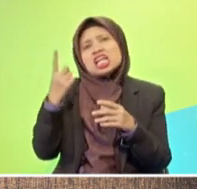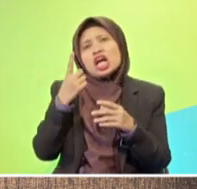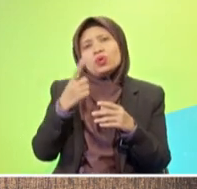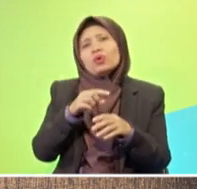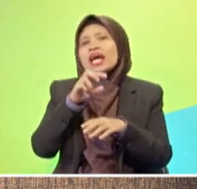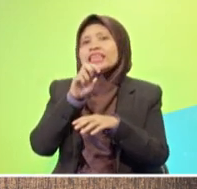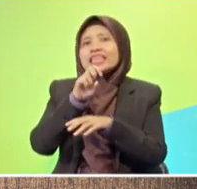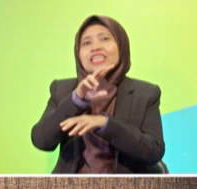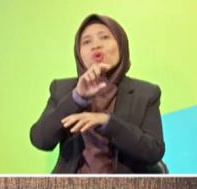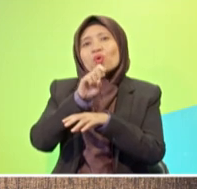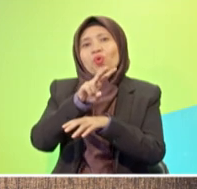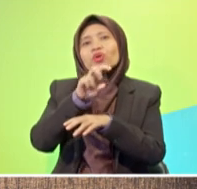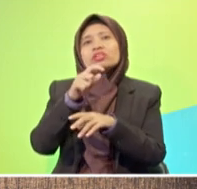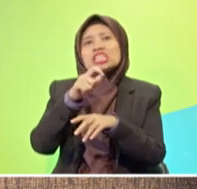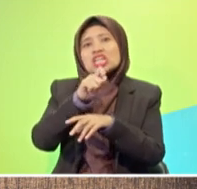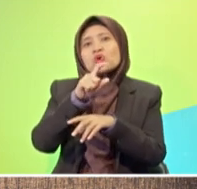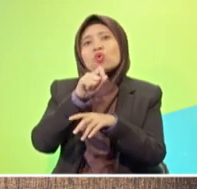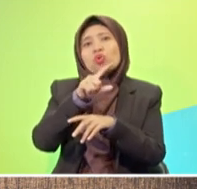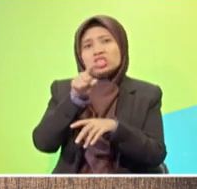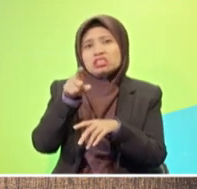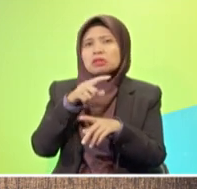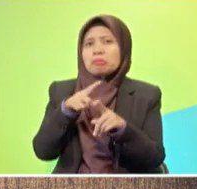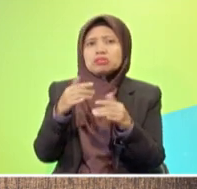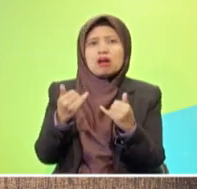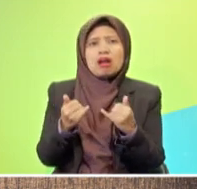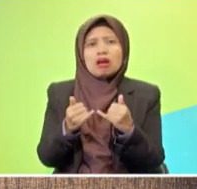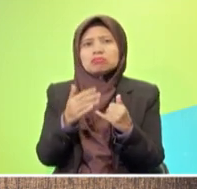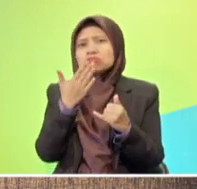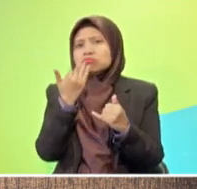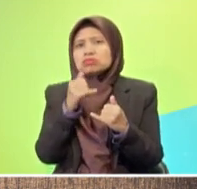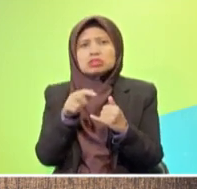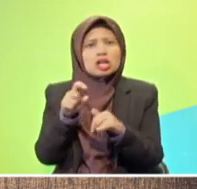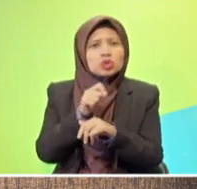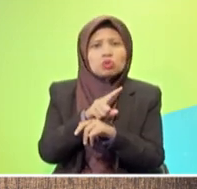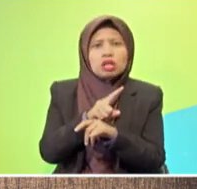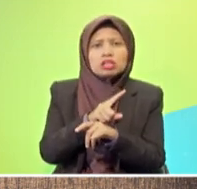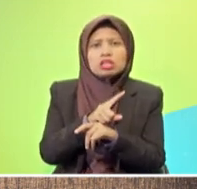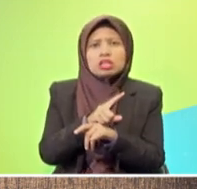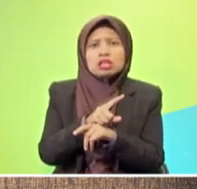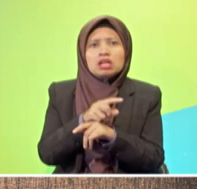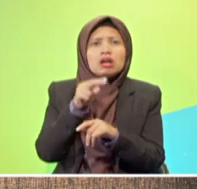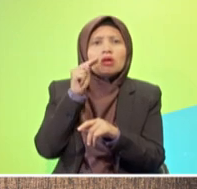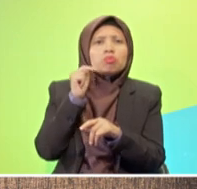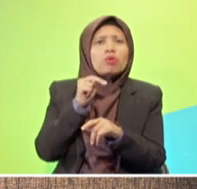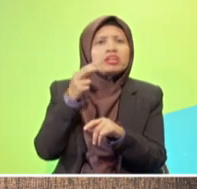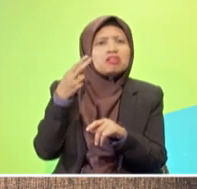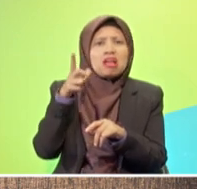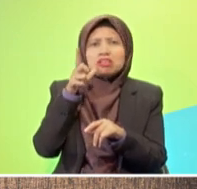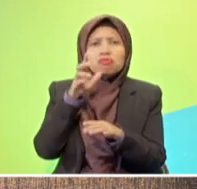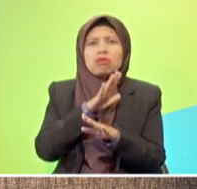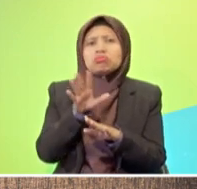memandangnya bagaikan Helang hendak merekam itu dengan sikap suaminya itu